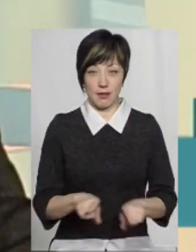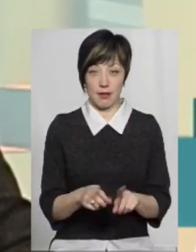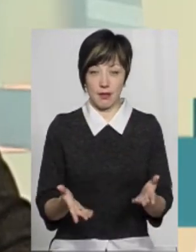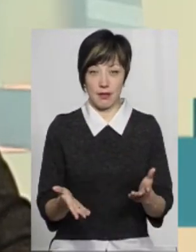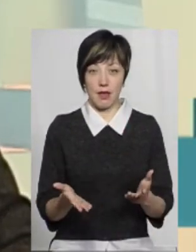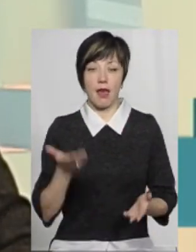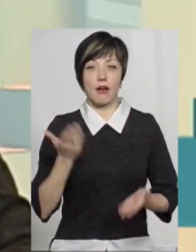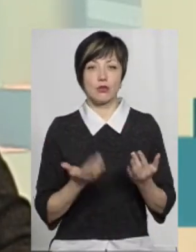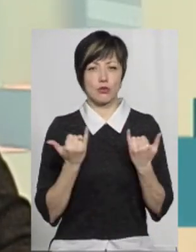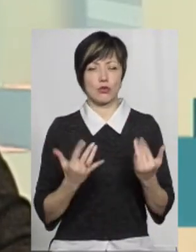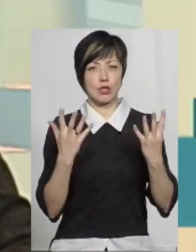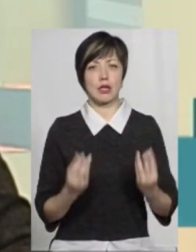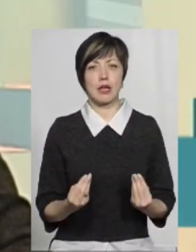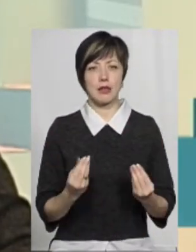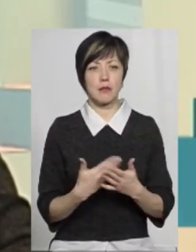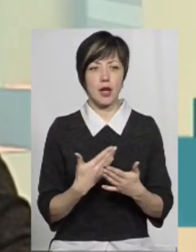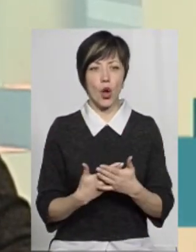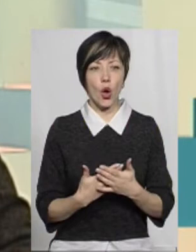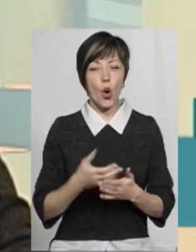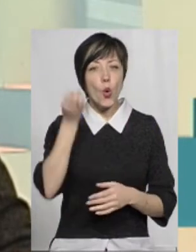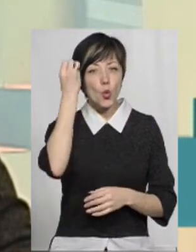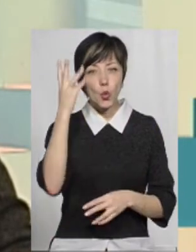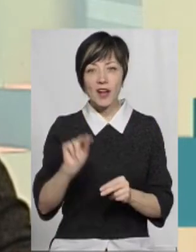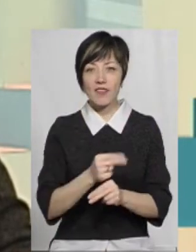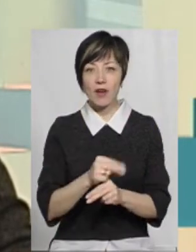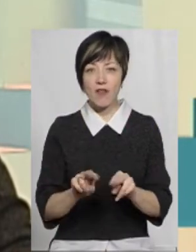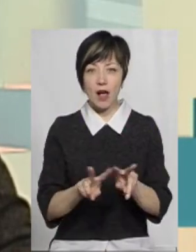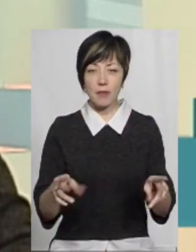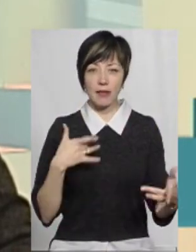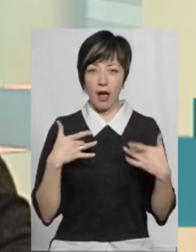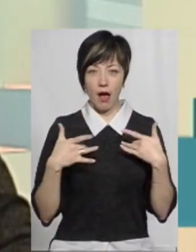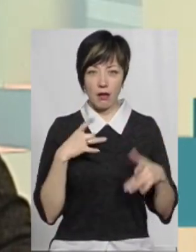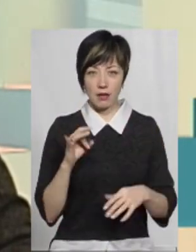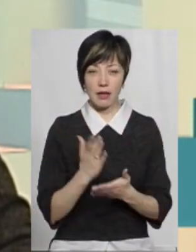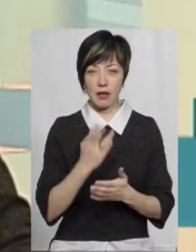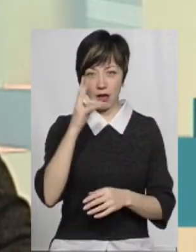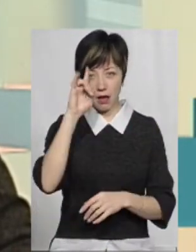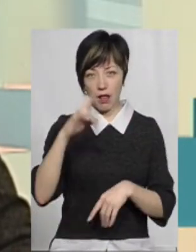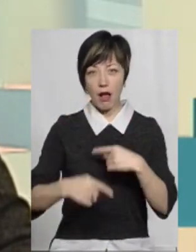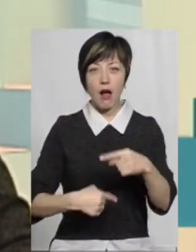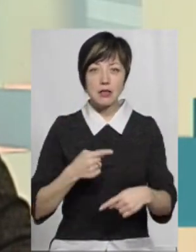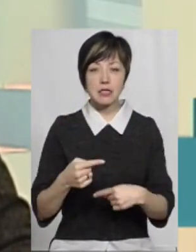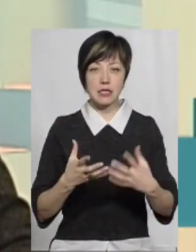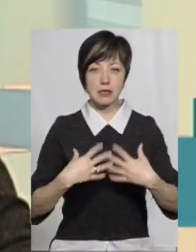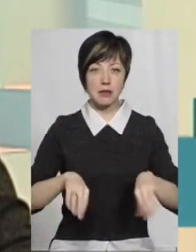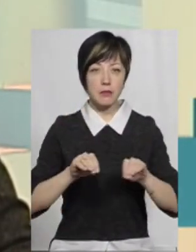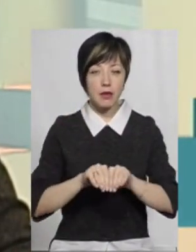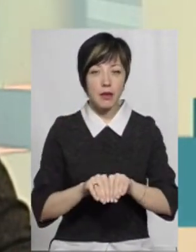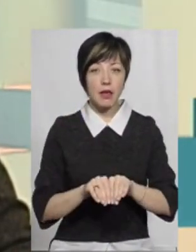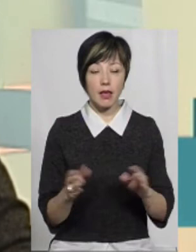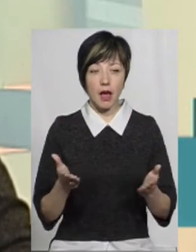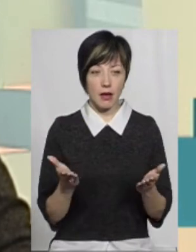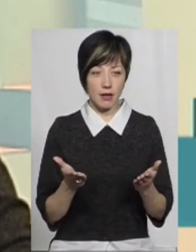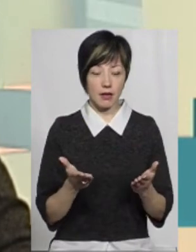на сьогоднішній день, якщо ми беремо інститут культури, виховання як театр, для цього є класика, Кайдашева сім'я,